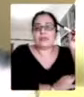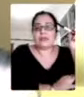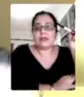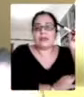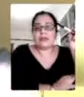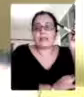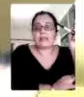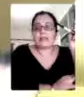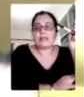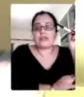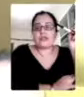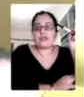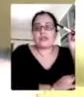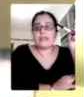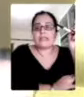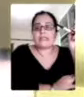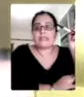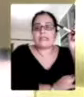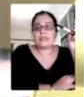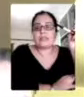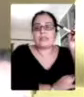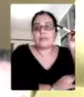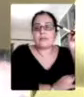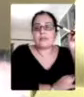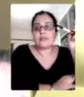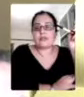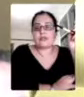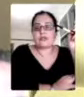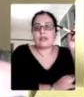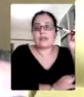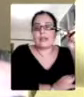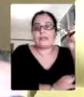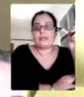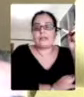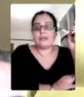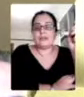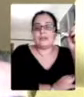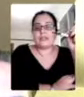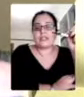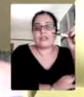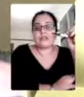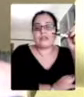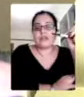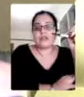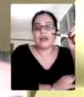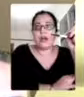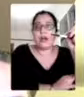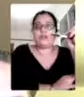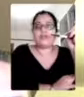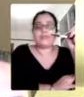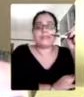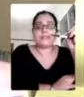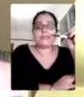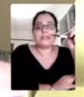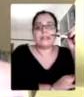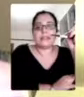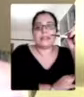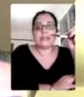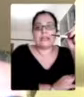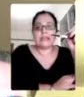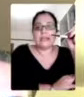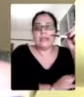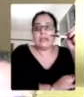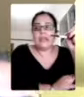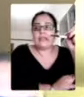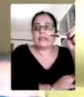Yiğitan Korkap hakkında ne düşünüyorum? Eskiden muhteşem şeyler düşünüyordum. Hala da muhteşem şeyler düşünüyorum. Ama şu fiyat aralığında